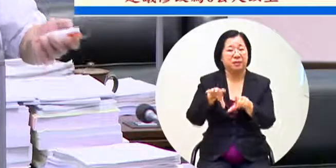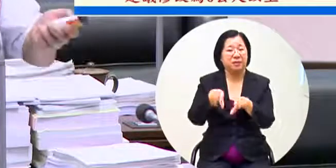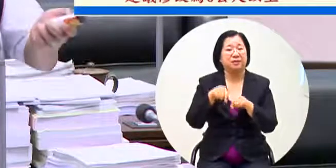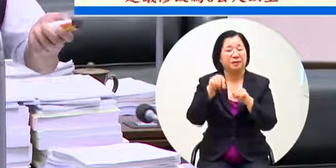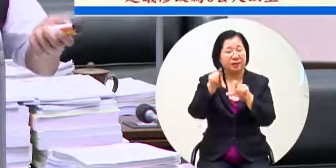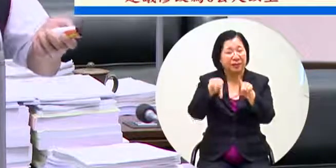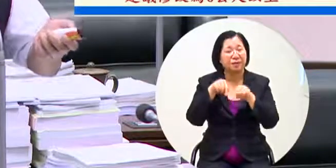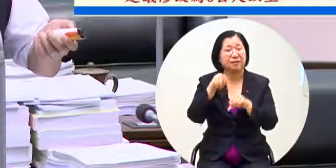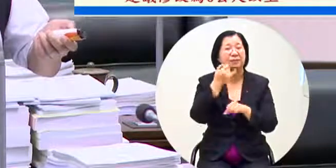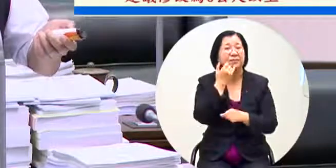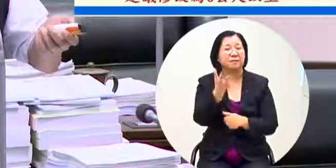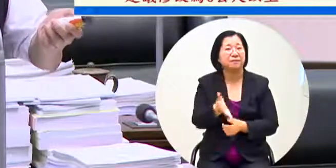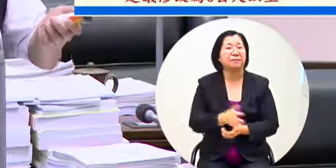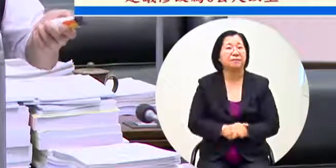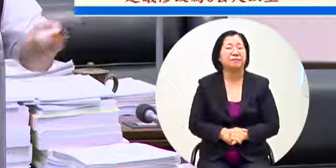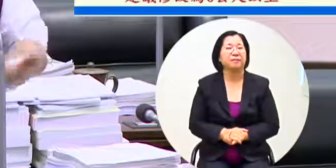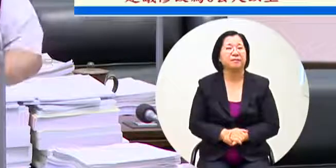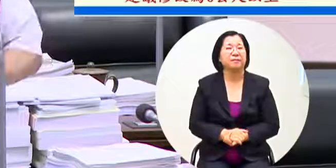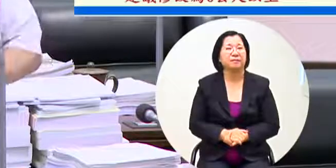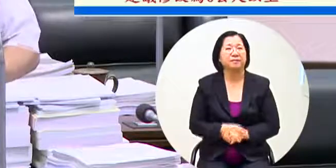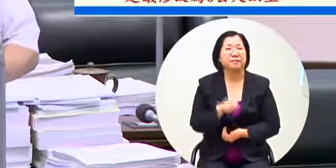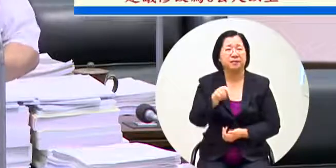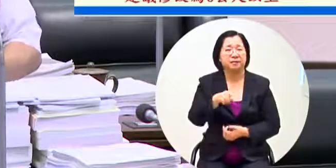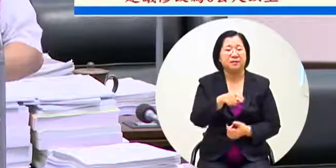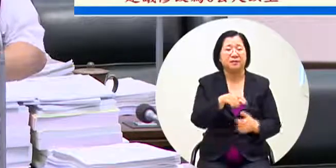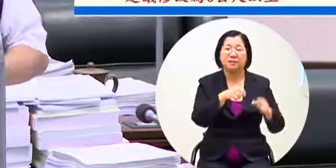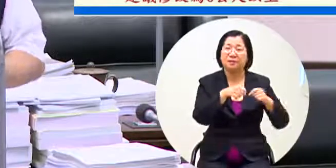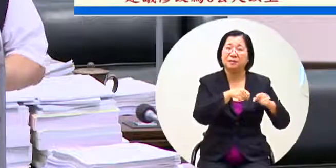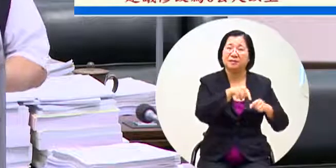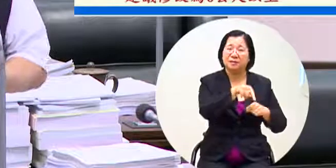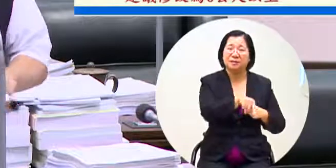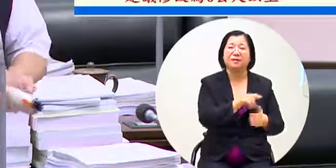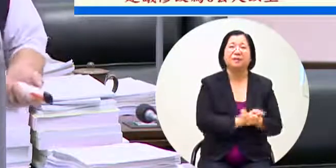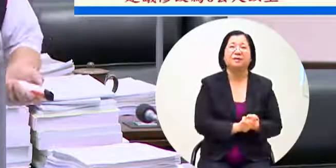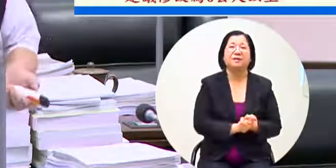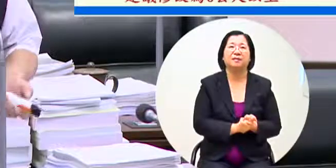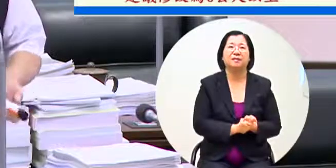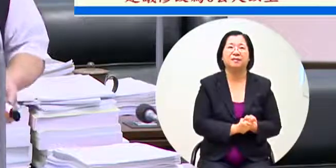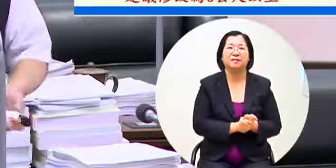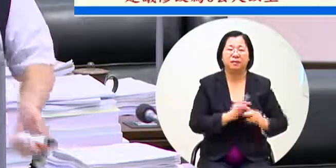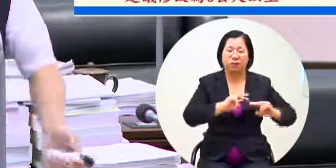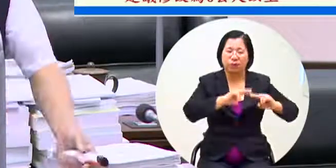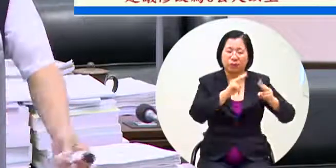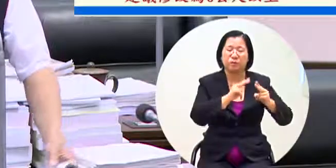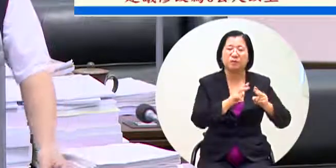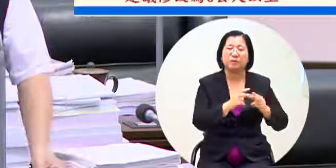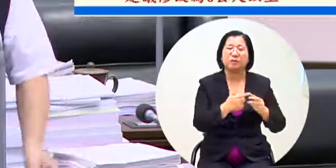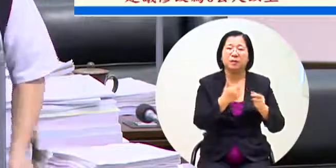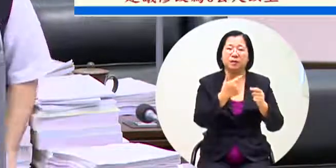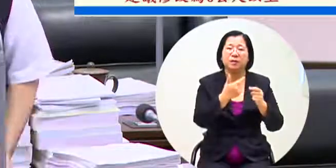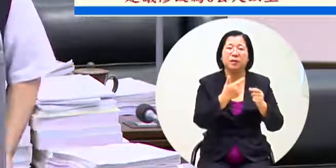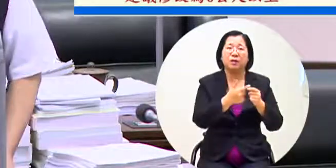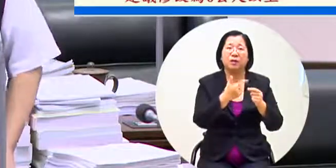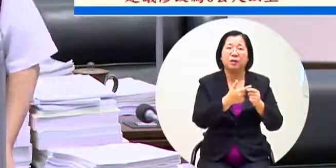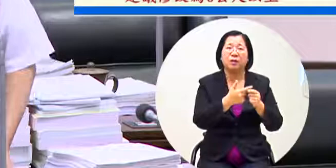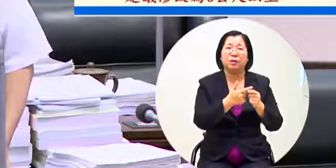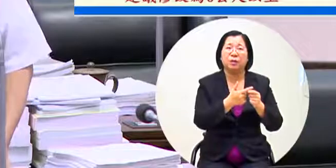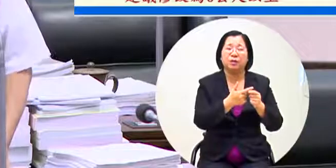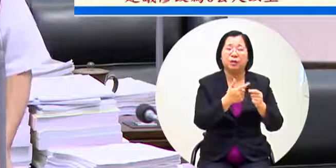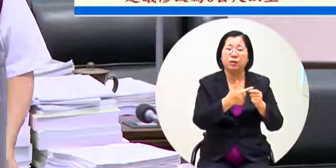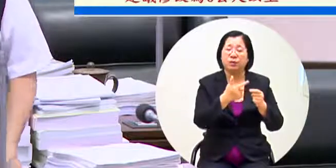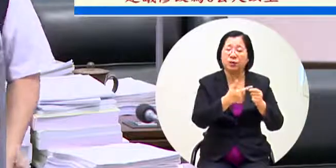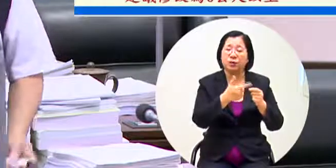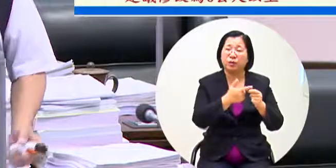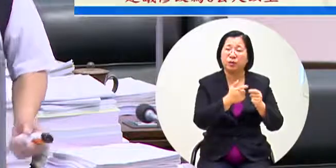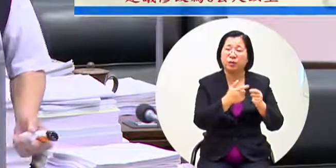把这个案吼、哦、来修正啦吼、哦，修正为六公尺以上，这个部分是不是来请市长做简单的这个答复？